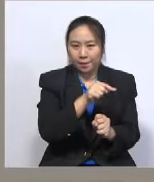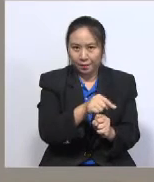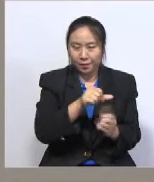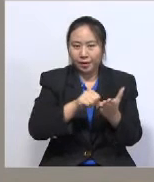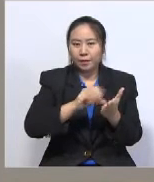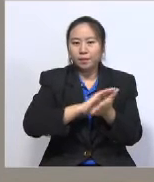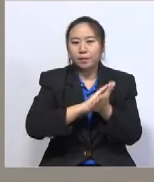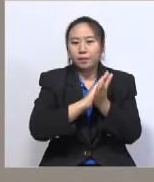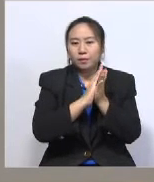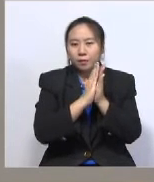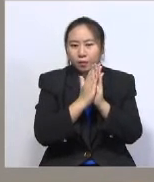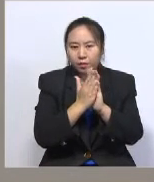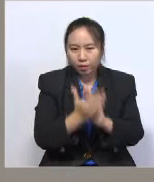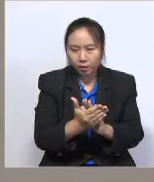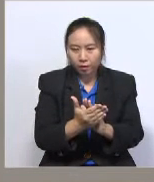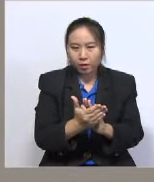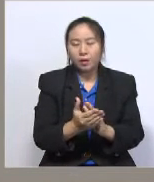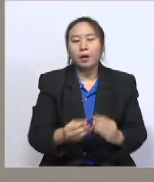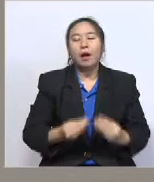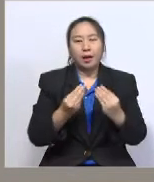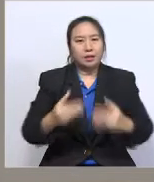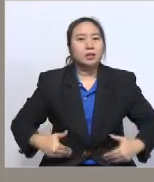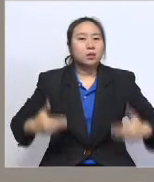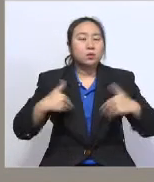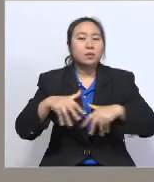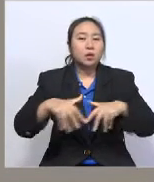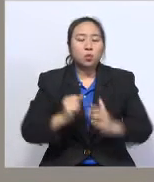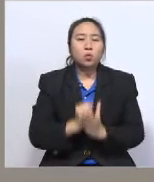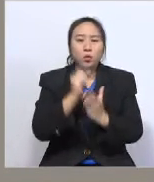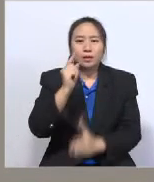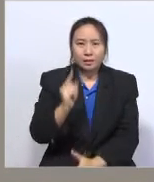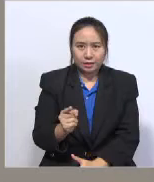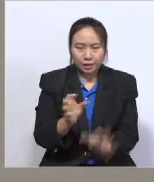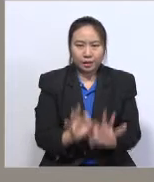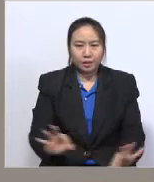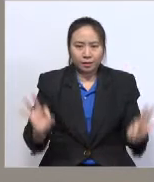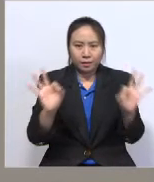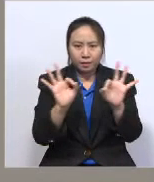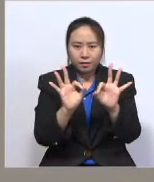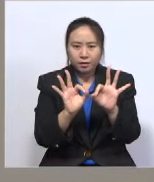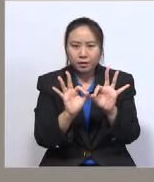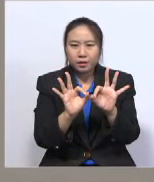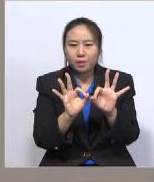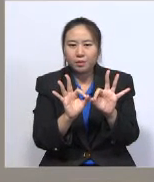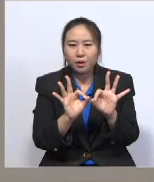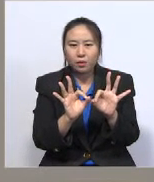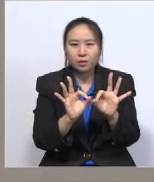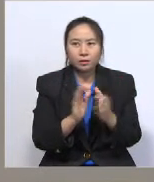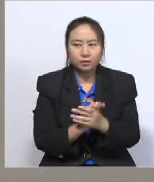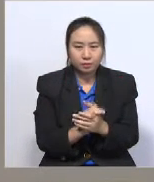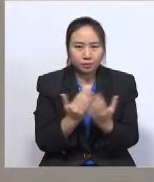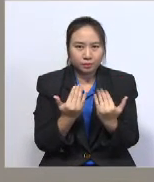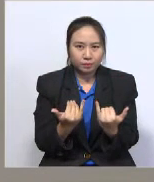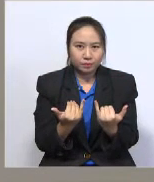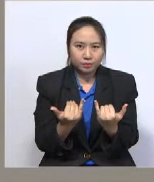ปที่แตกต่อชีวิตความเป็นอยู่ของเราเป็นจริงแท้จริงผมว่านั่นคือสิ่งที่สำคัญที่เราอยากทำแล้วก็ทำให้พี่น้องประช